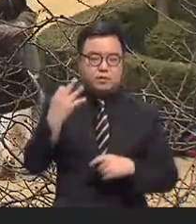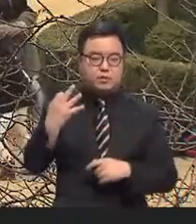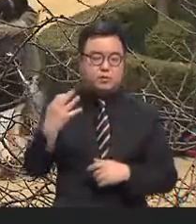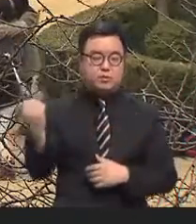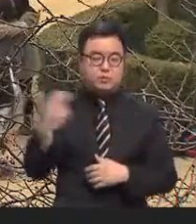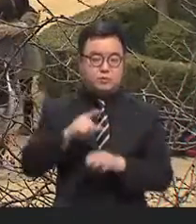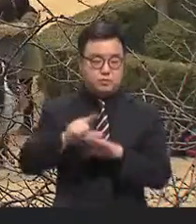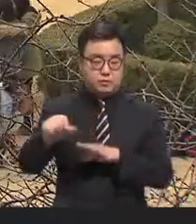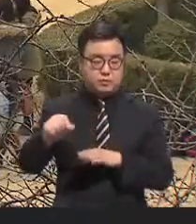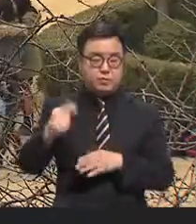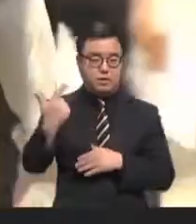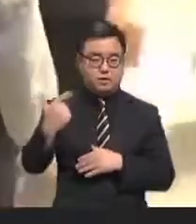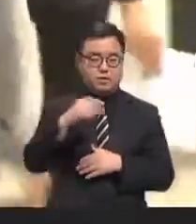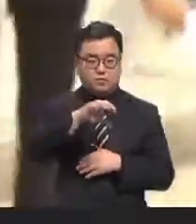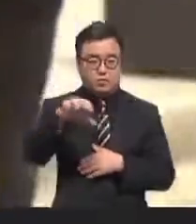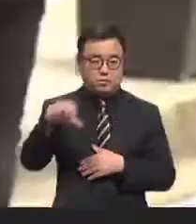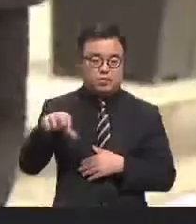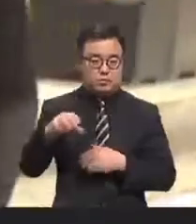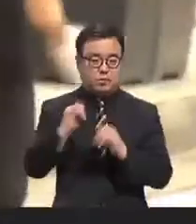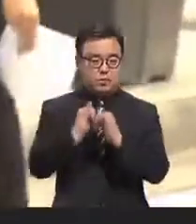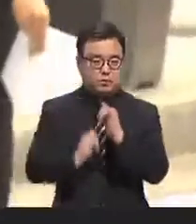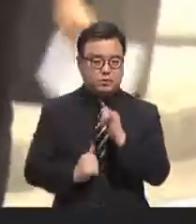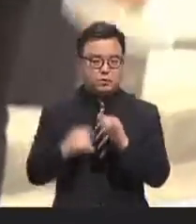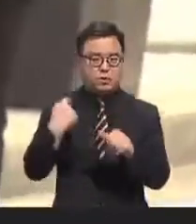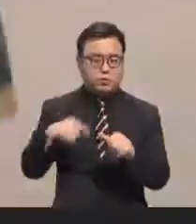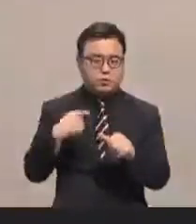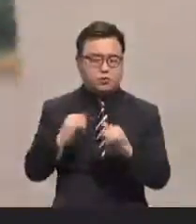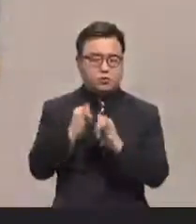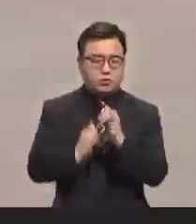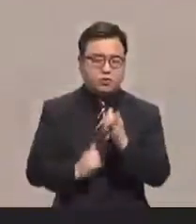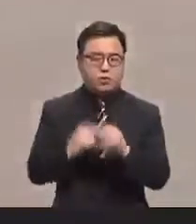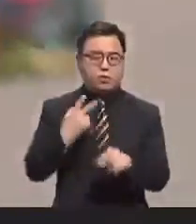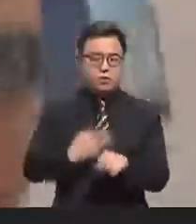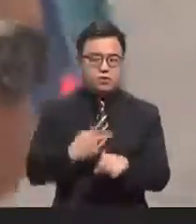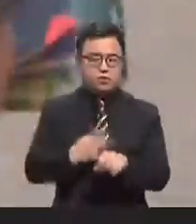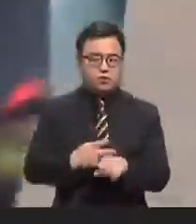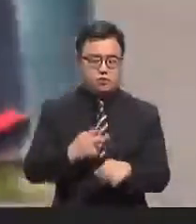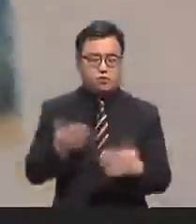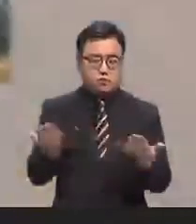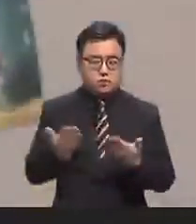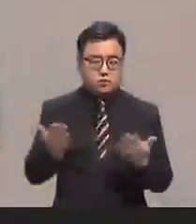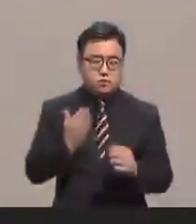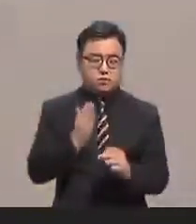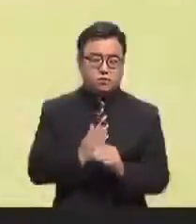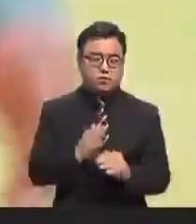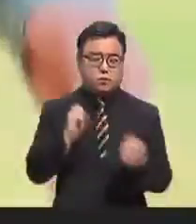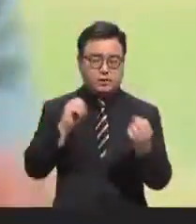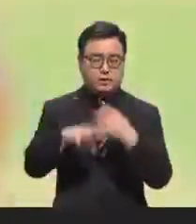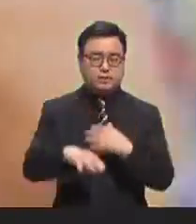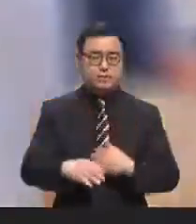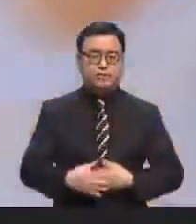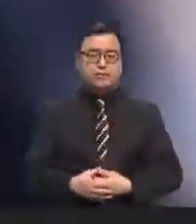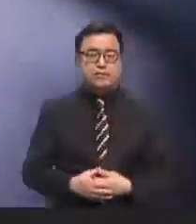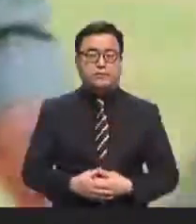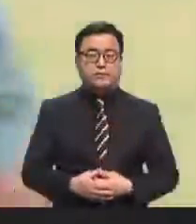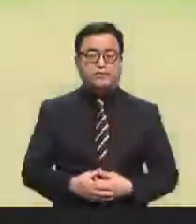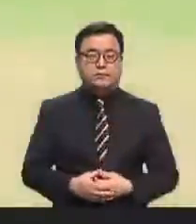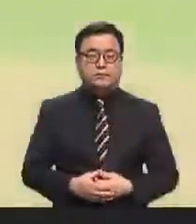지방 소재 대학 6곳에 사학과 또는 역사교육과 교수로 재직 중에 있습니다 ebs 뉴스 우승 집니다